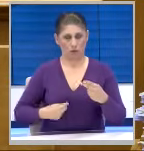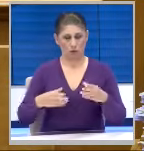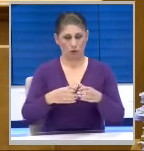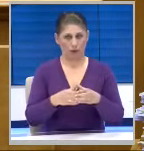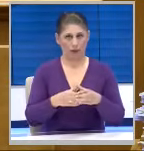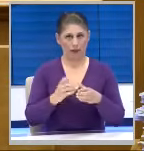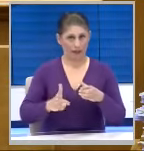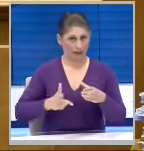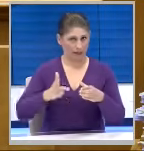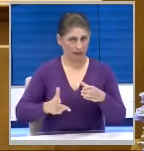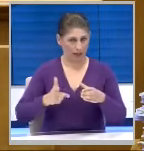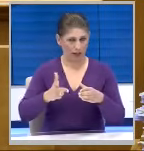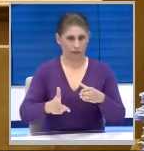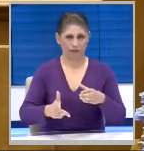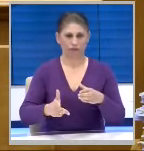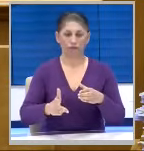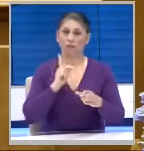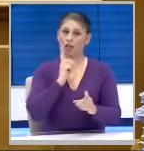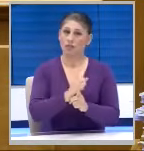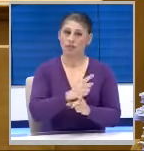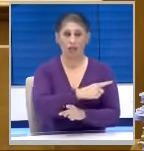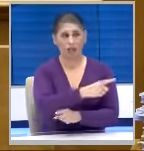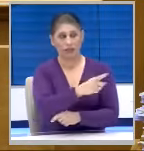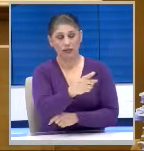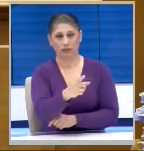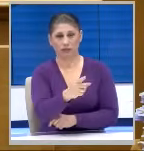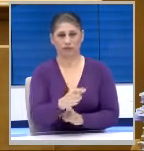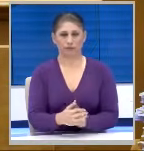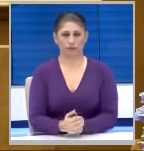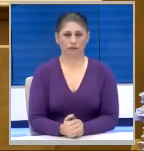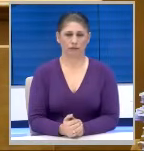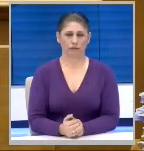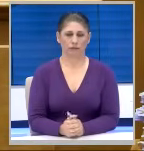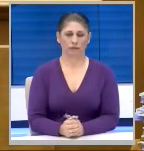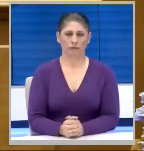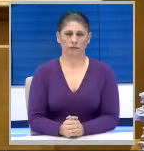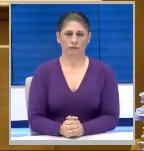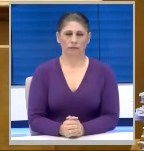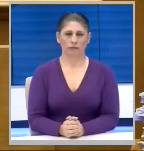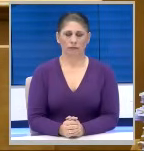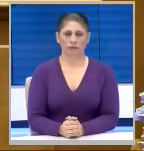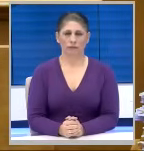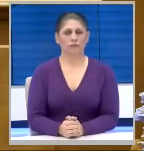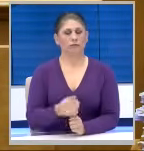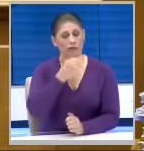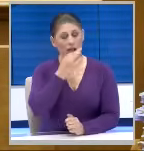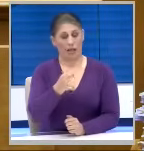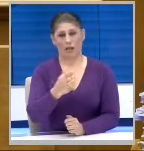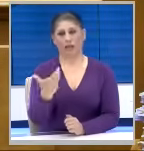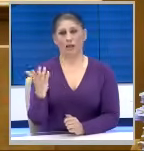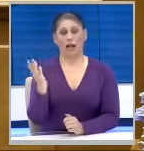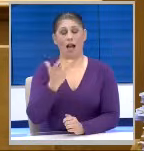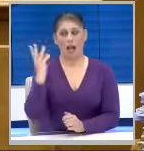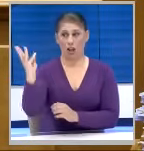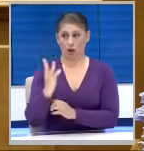στο σιδηρόδρομο ειδικά εσείς που επαρση ότι αν δεν υπήρχε η τρόικα